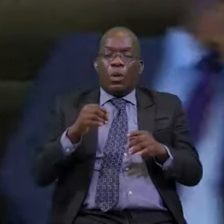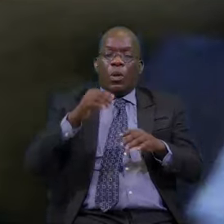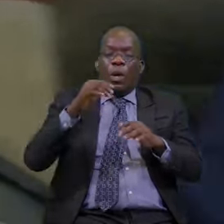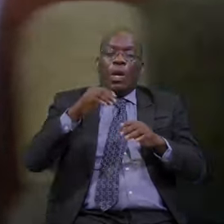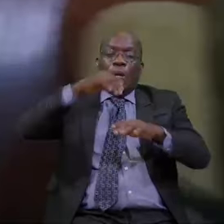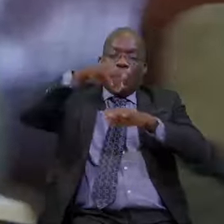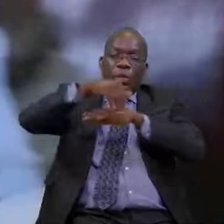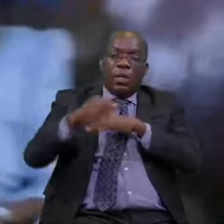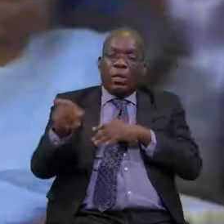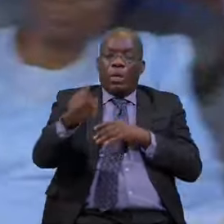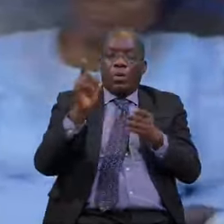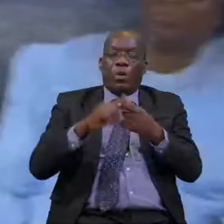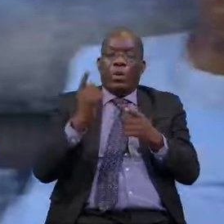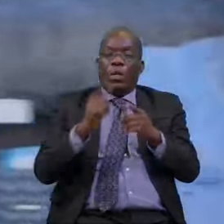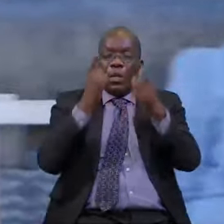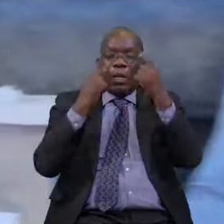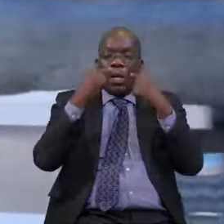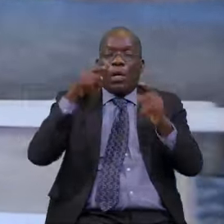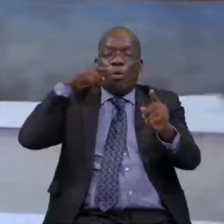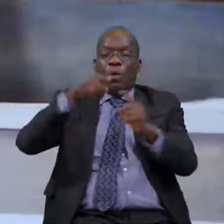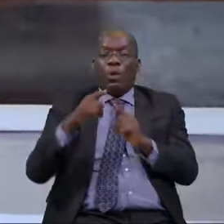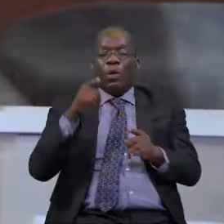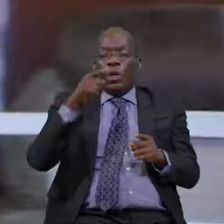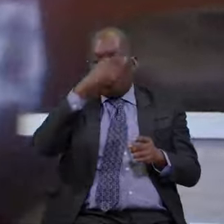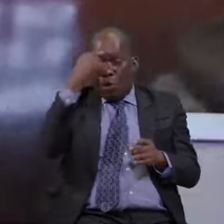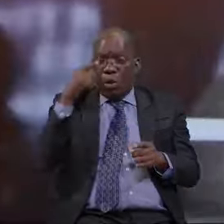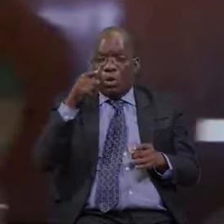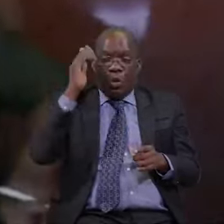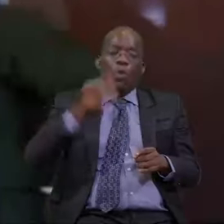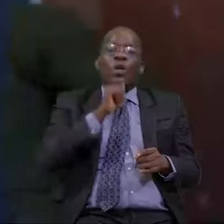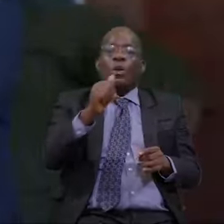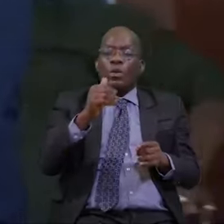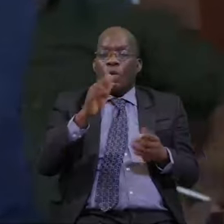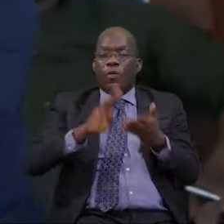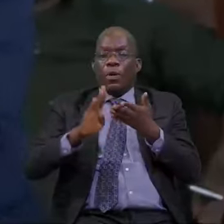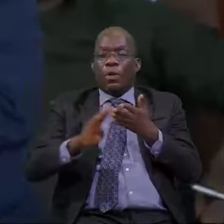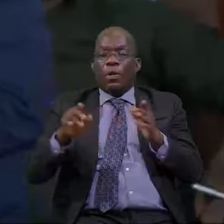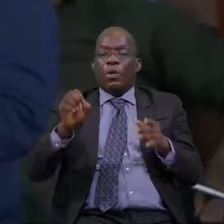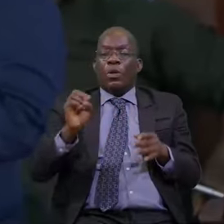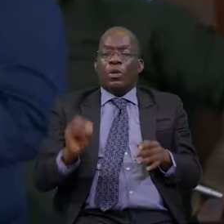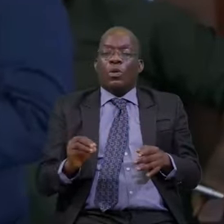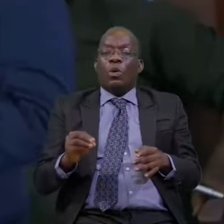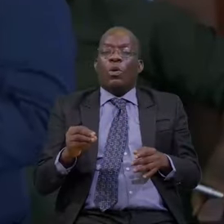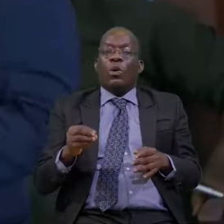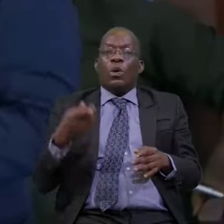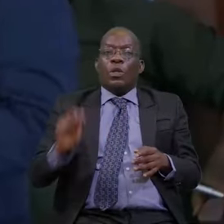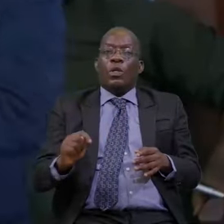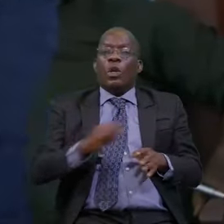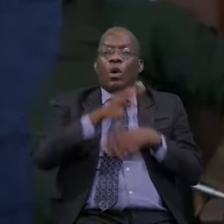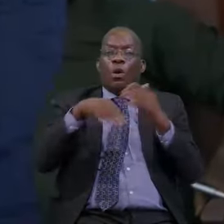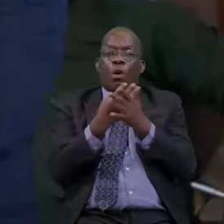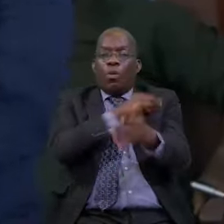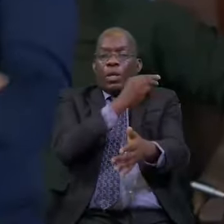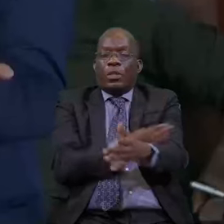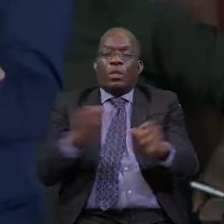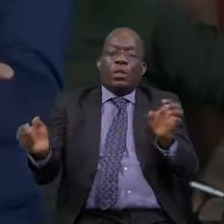Comme vous êtes là-bas, parce que vous n'allez pas pardonner, le Dieu Tout-Puissant aussi,